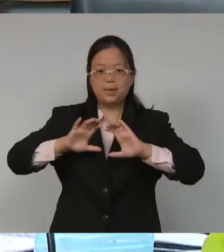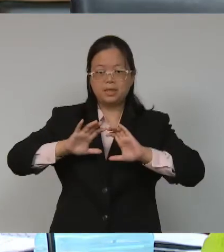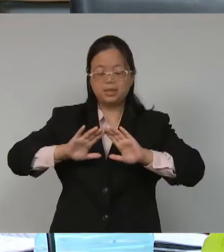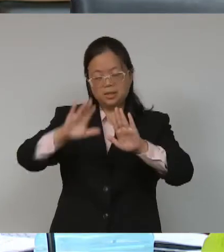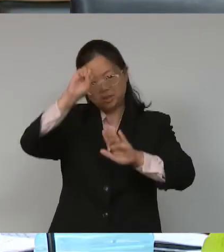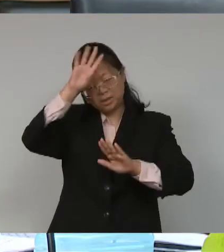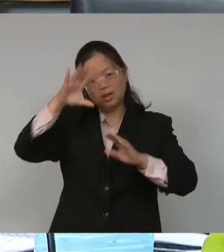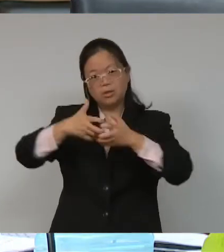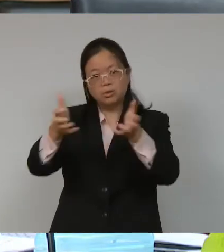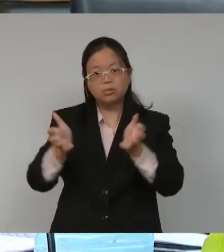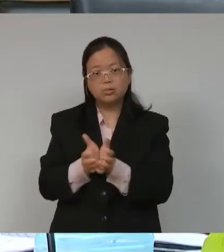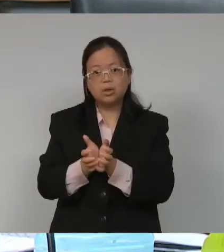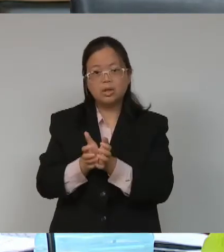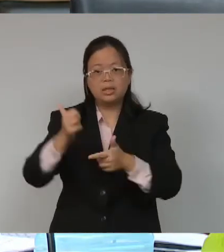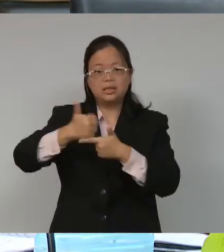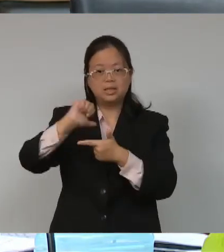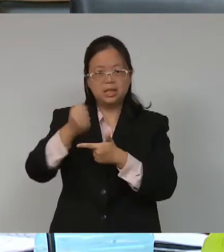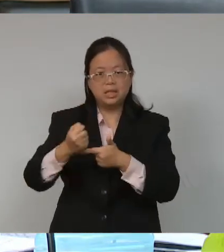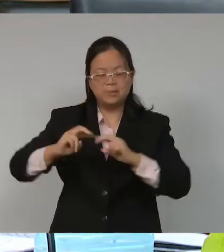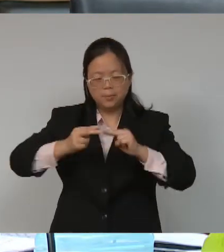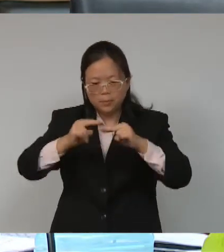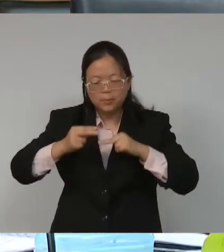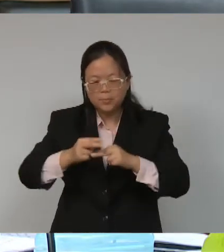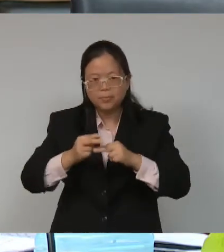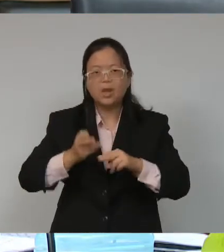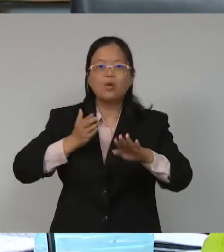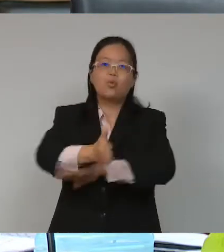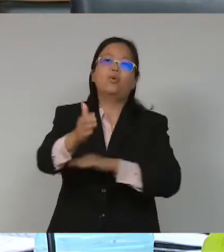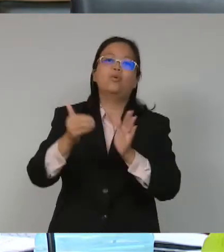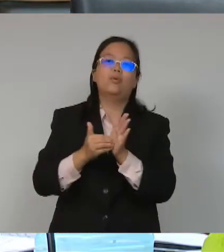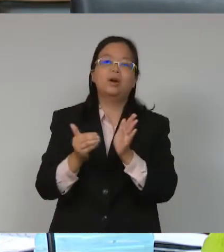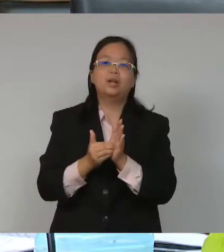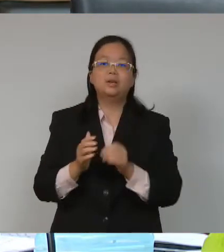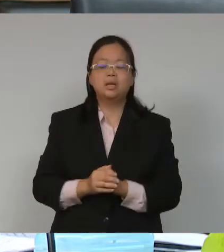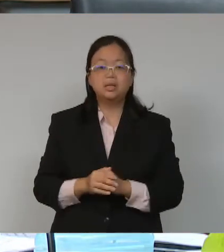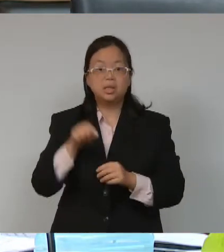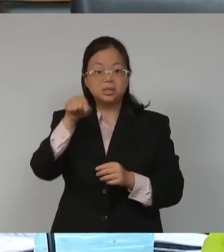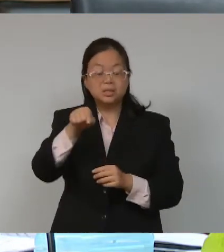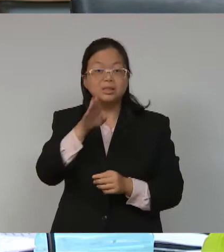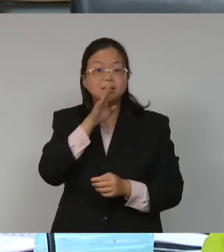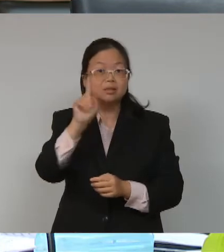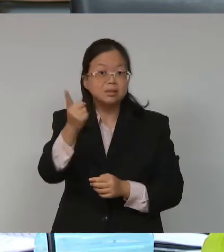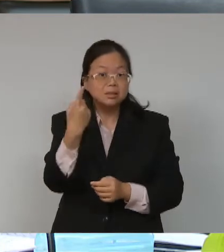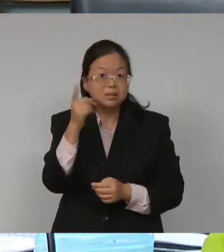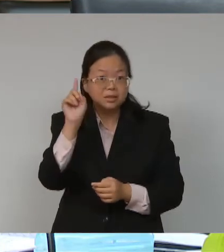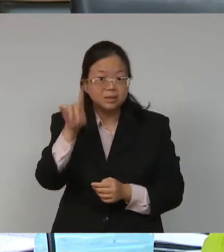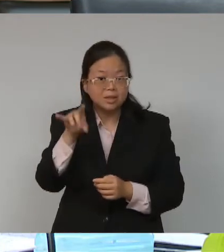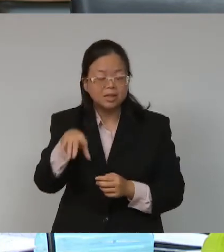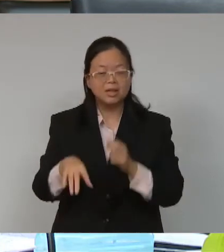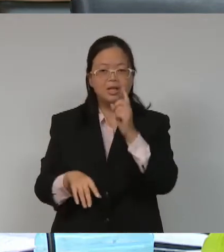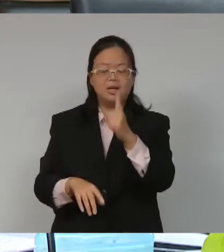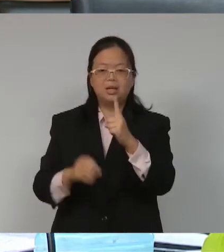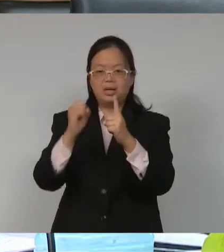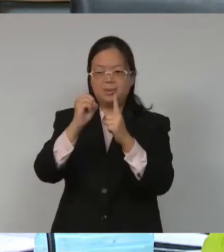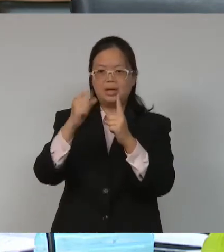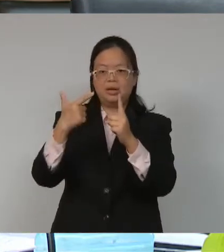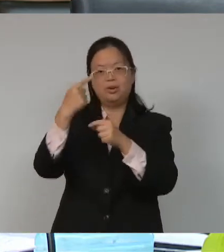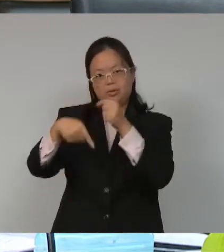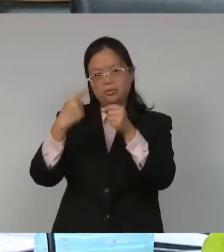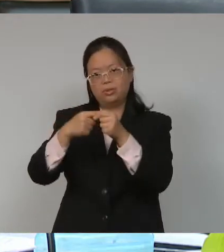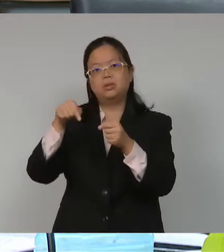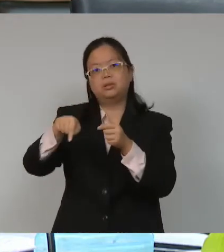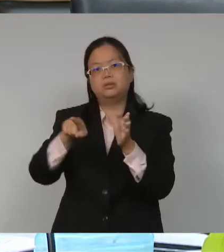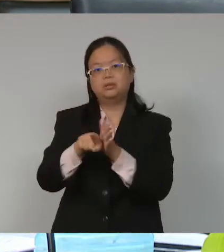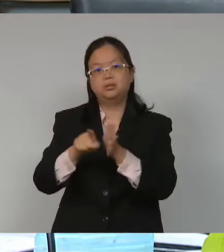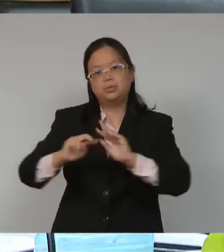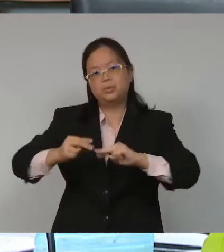团的这个建议通过。那民进党的建议通过当然是在106年，所以他写2017年这个民进党提